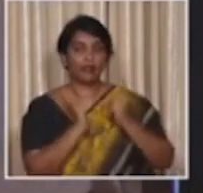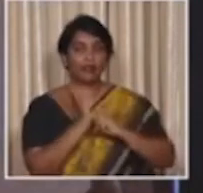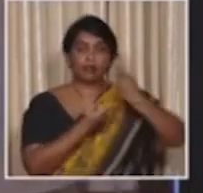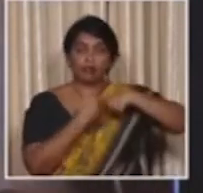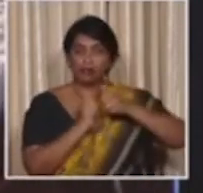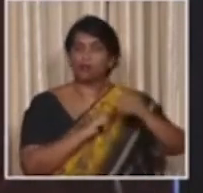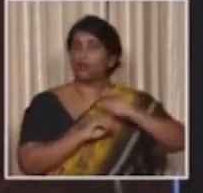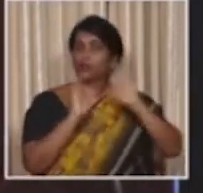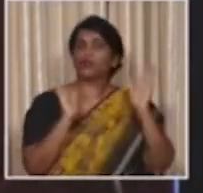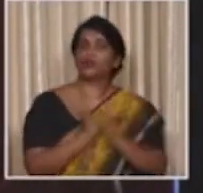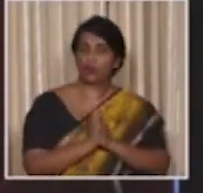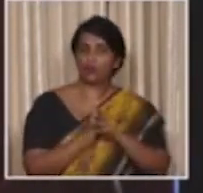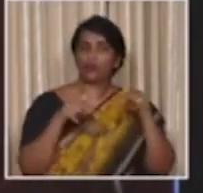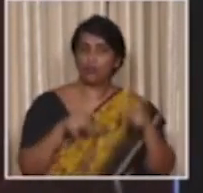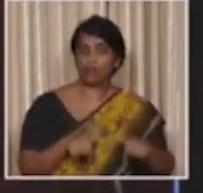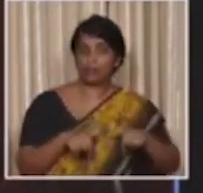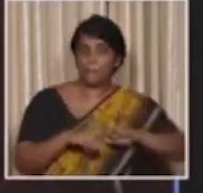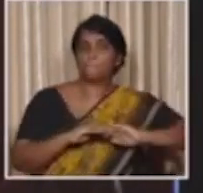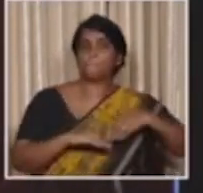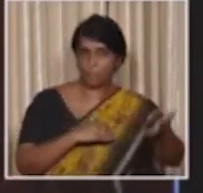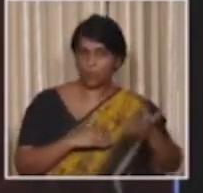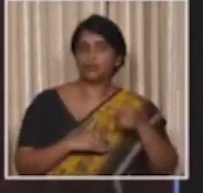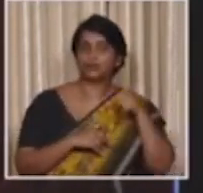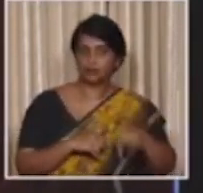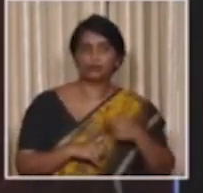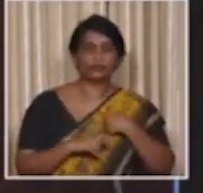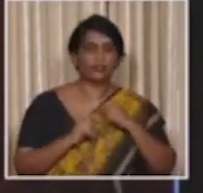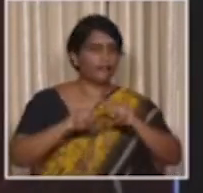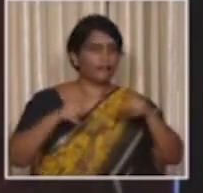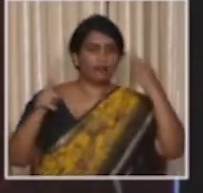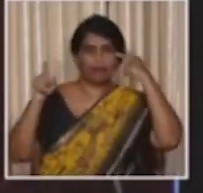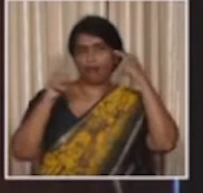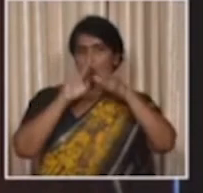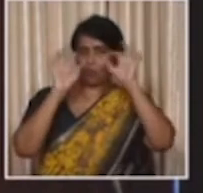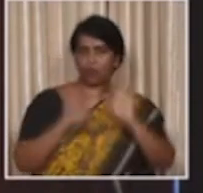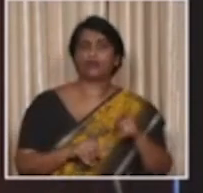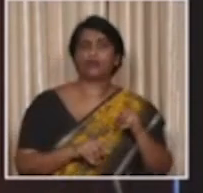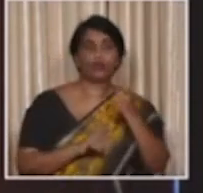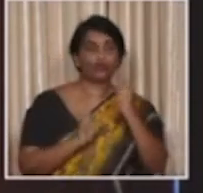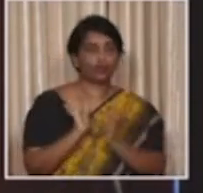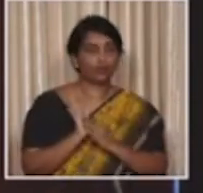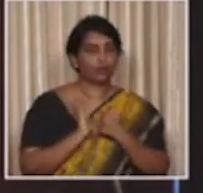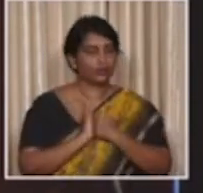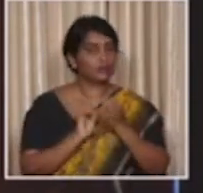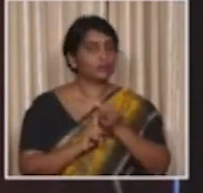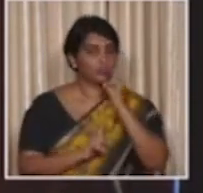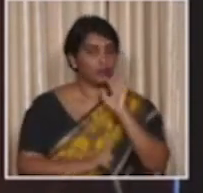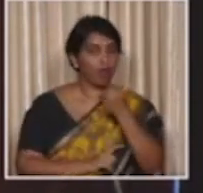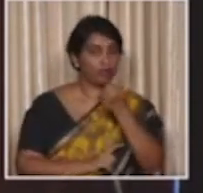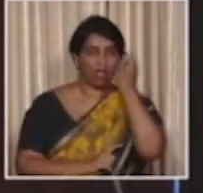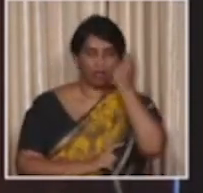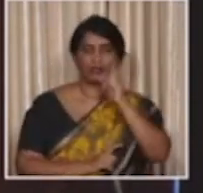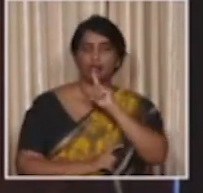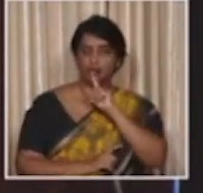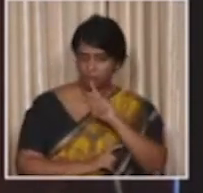ප්‍රතිවිකතකරණය කරන්නේ මේ සියල්ලක් මේ අද අදින් පස්සේ. ඉතින් ඒ නිසා මම හිතනවා වෙනත් කාරණාවලට යන්න නැතුව මුදල් කාර්ක සභාවේ ගරු සභාපතිතුමා හොඳ යෝජනාවක්